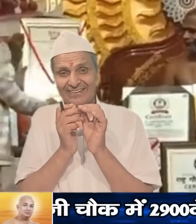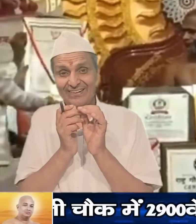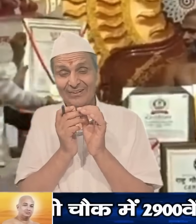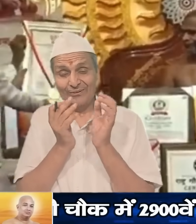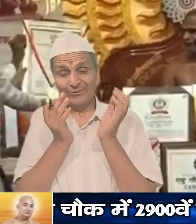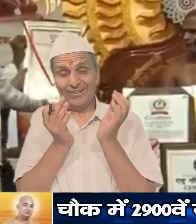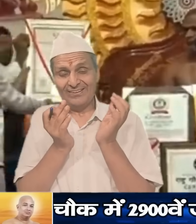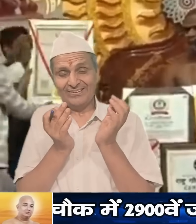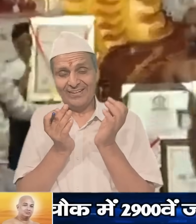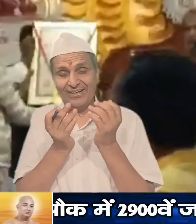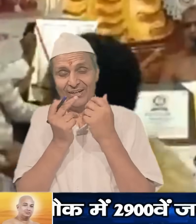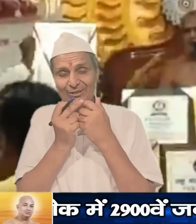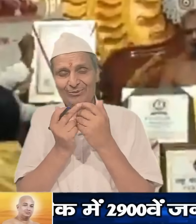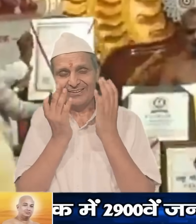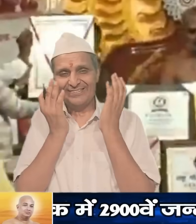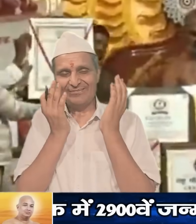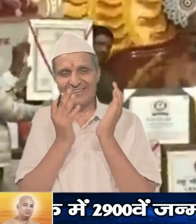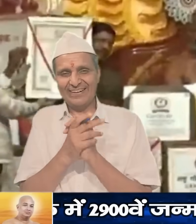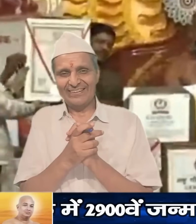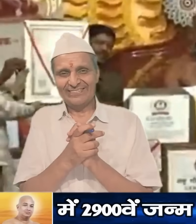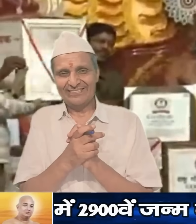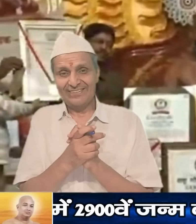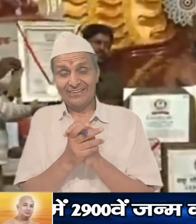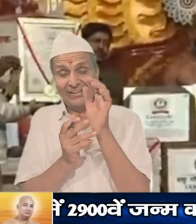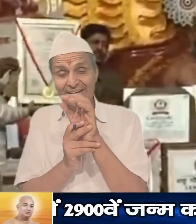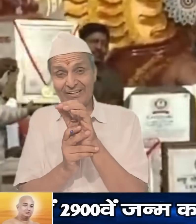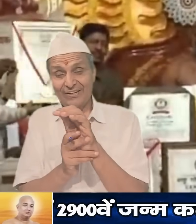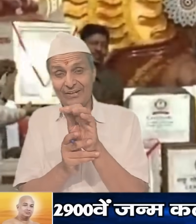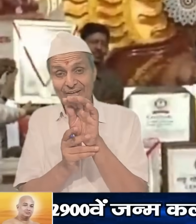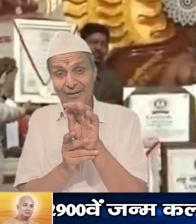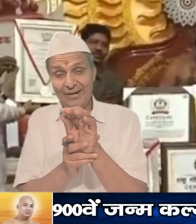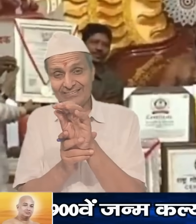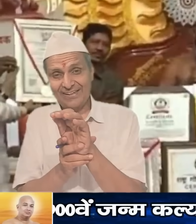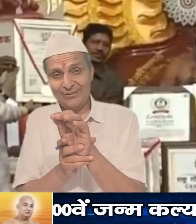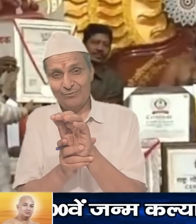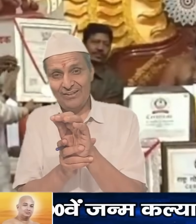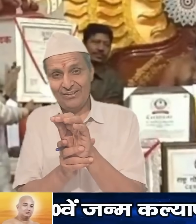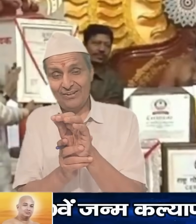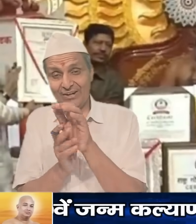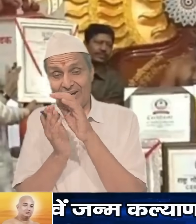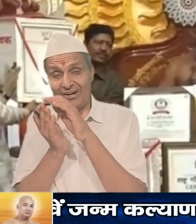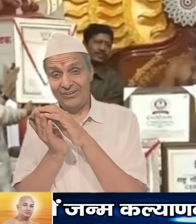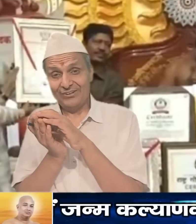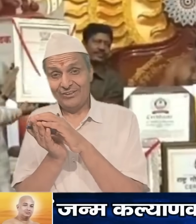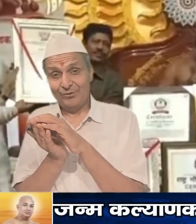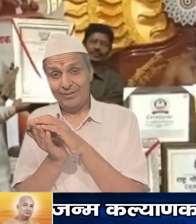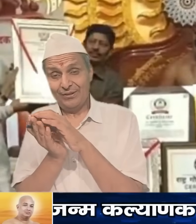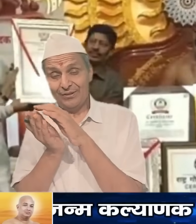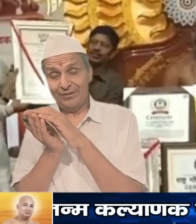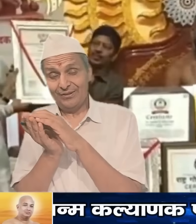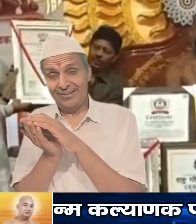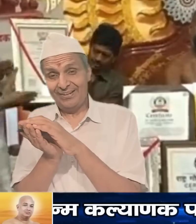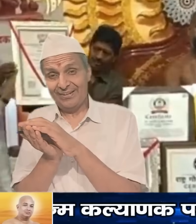1, 2, 3, 4 होते रहे जैसे अद्भुत चमत्कार। यही नहीं कि आचार्य श्री को मिली, आरिका श्री को